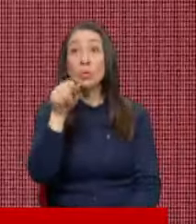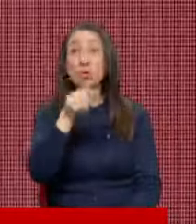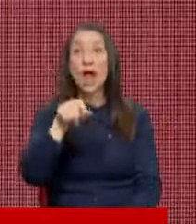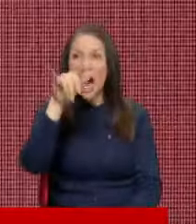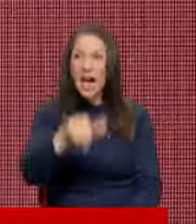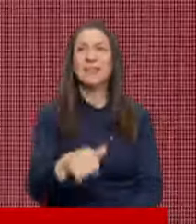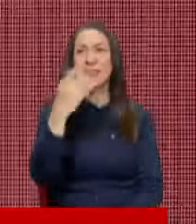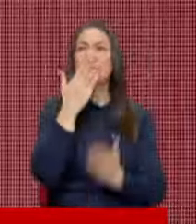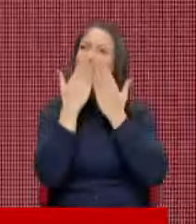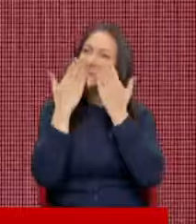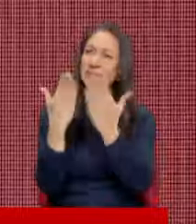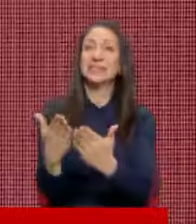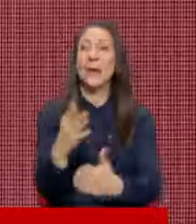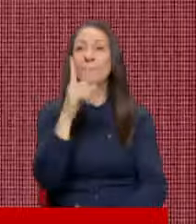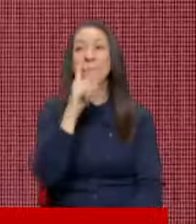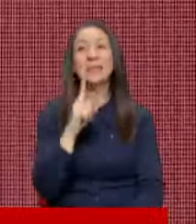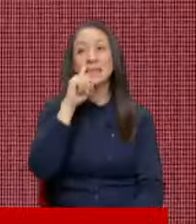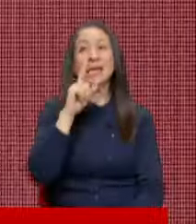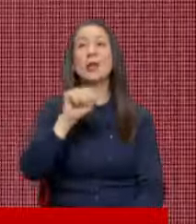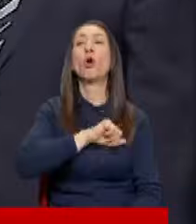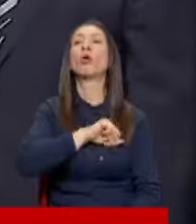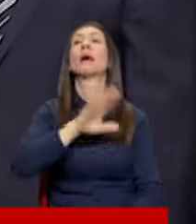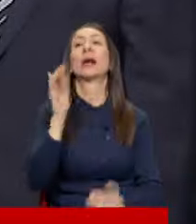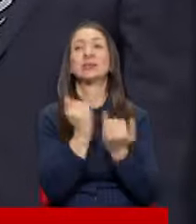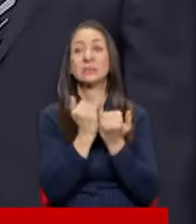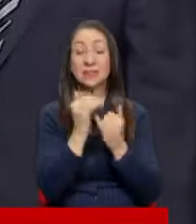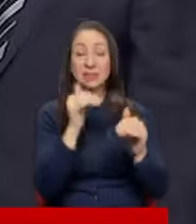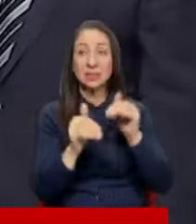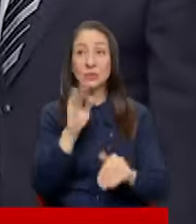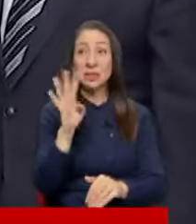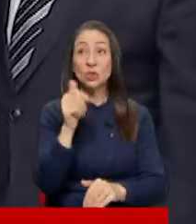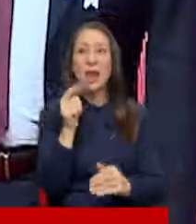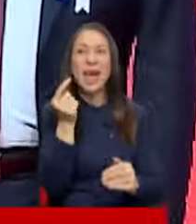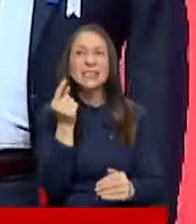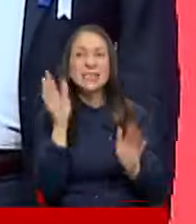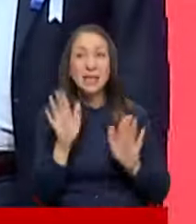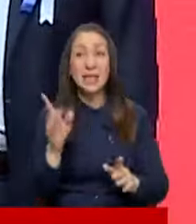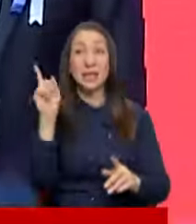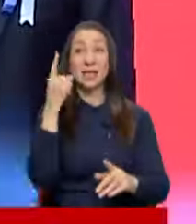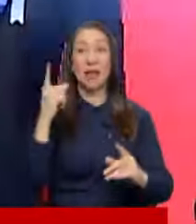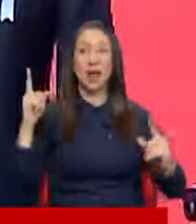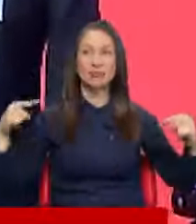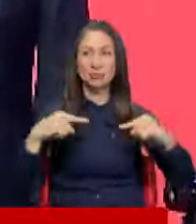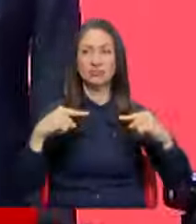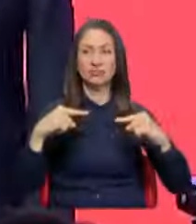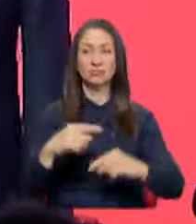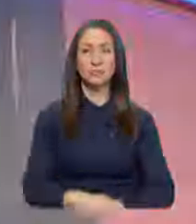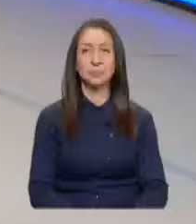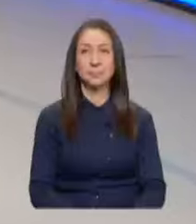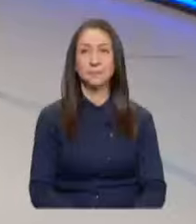haddini bildirirsen 1 Nisan'dan Korkma kardeşim seçime 40 günden az süre kala liderler karşı